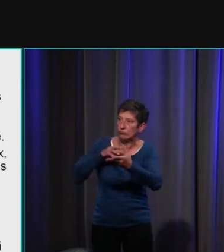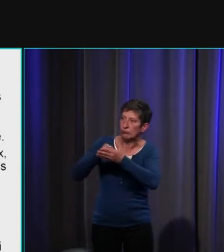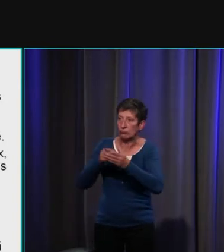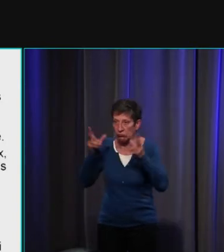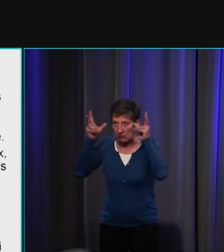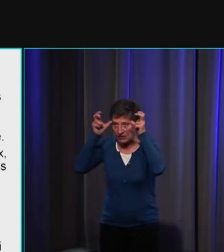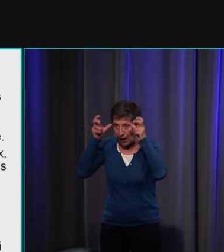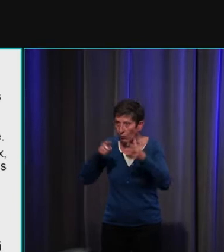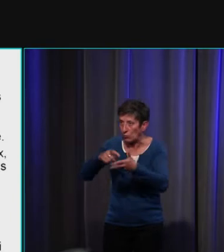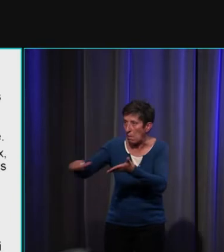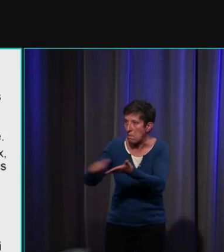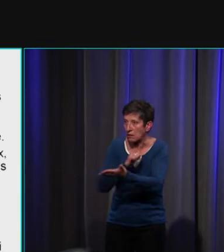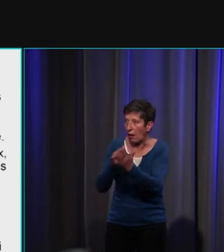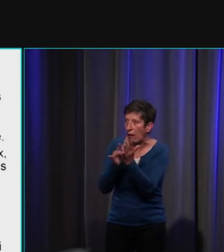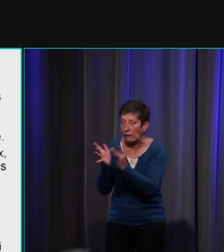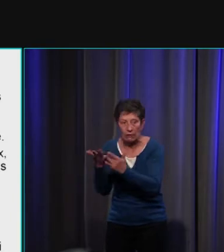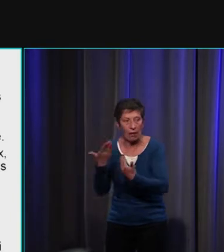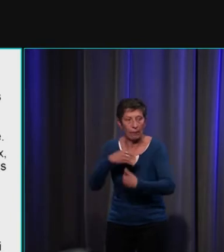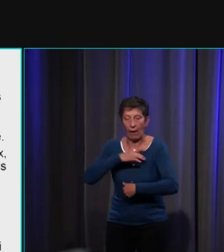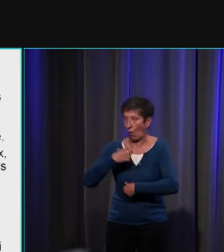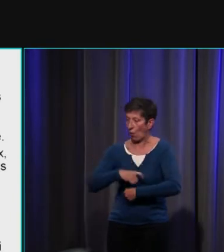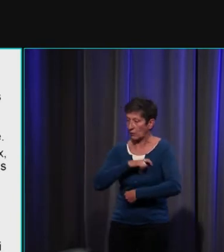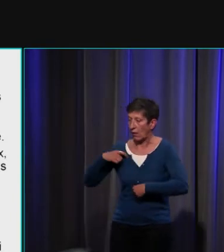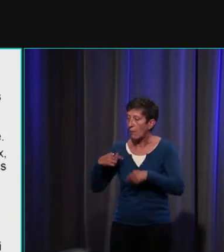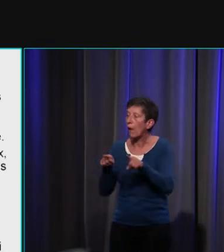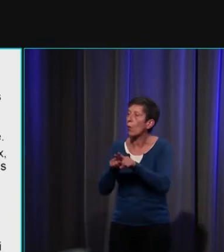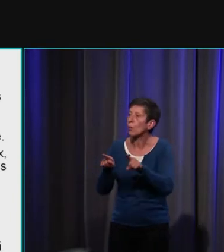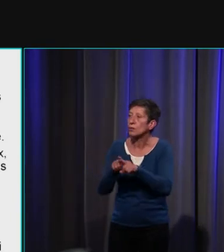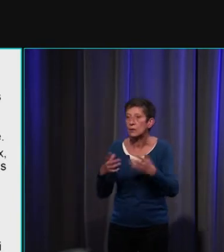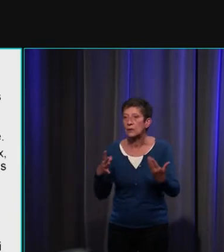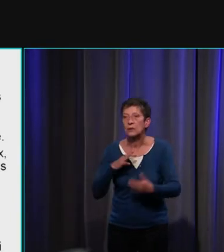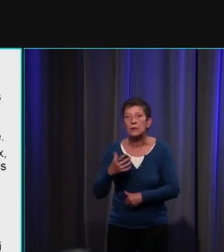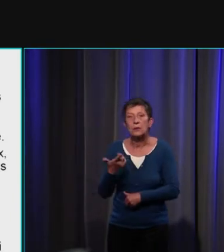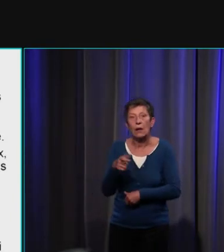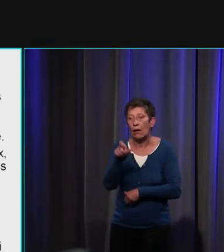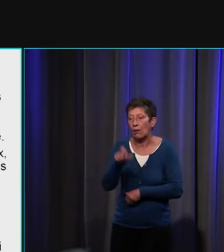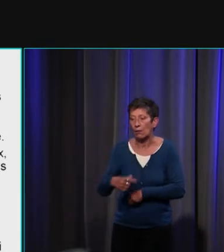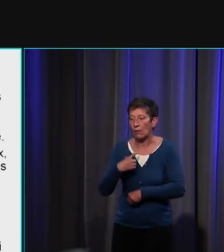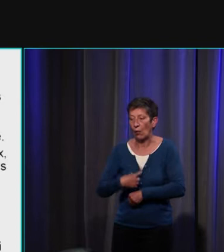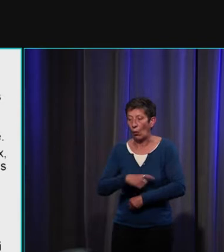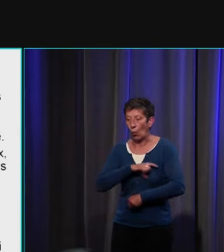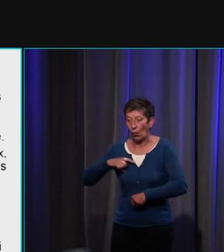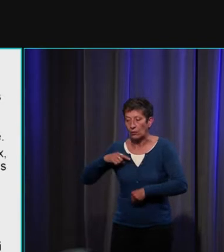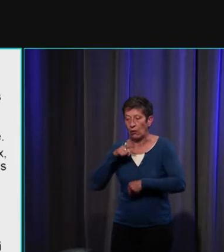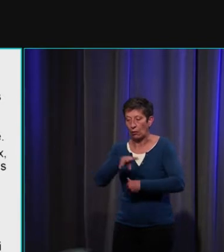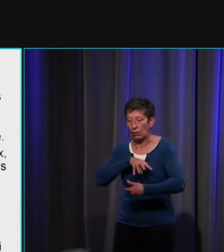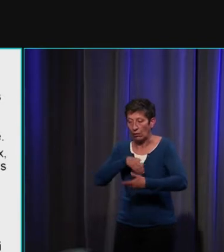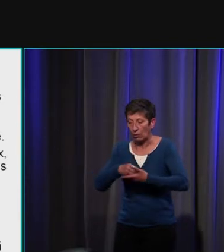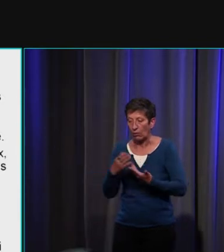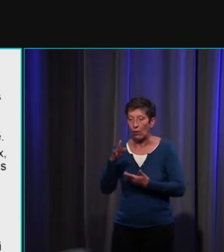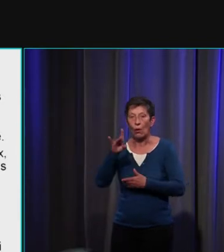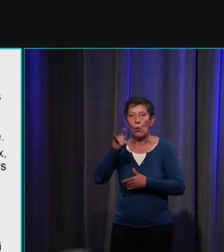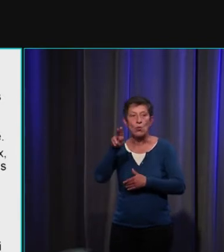au nom de la croisade vous avez aussi quelqu'un qui était à la croisade qui s'appelait hugues de verser et qui a des